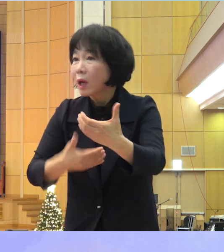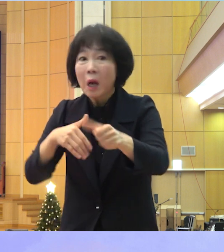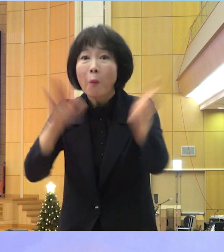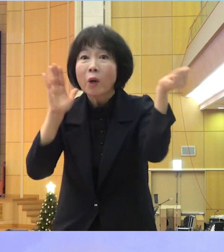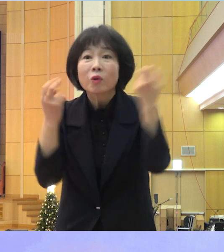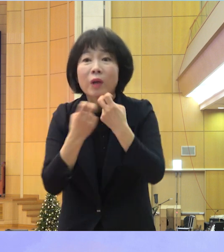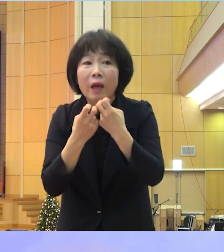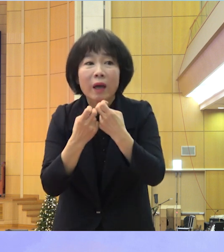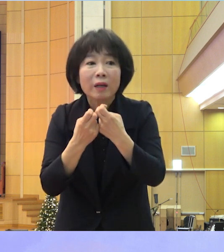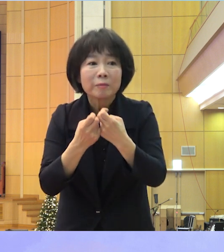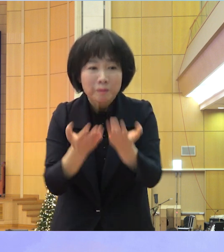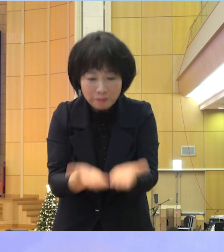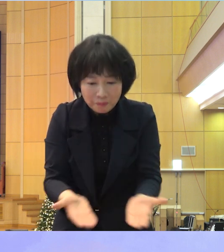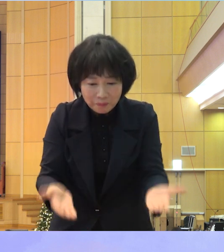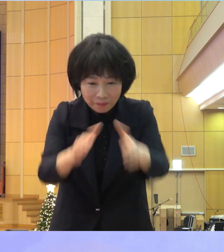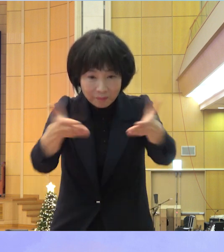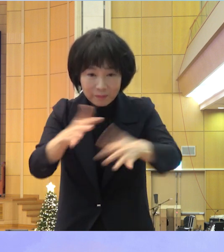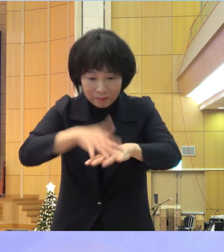모세를 갈상자에다가